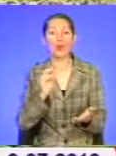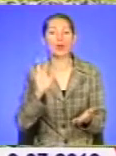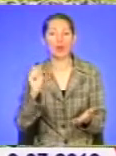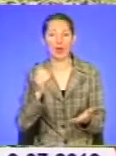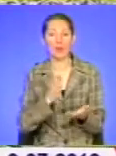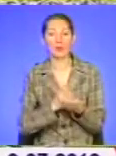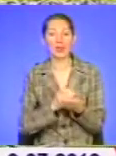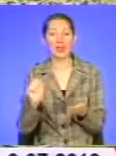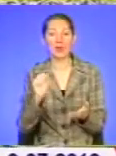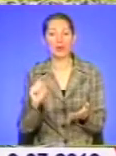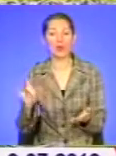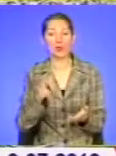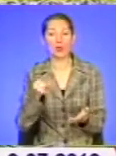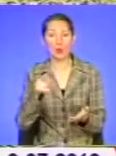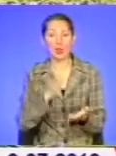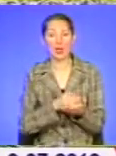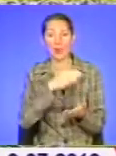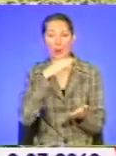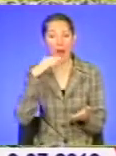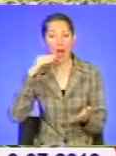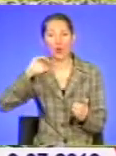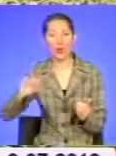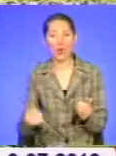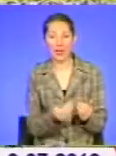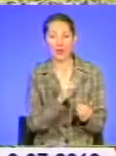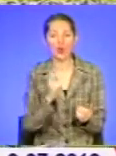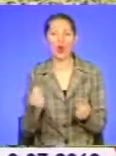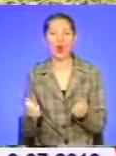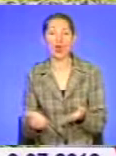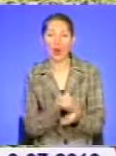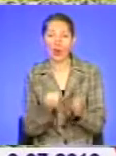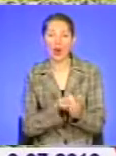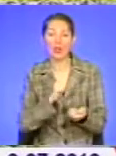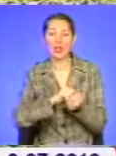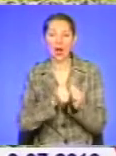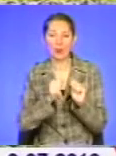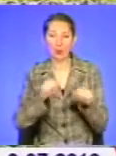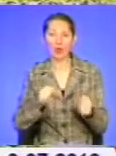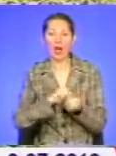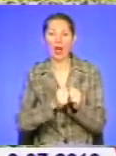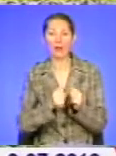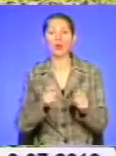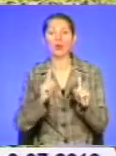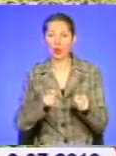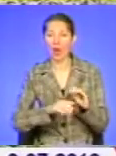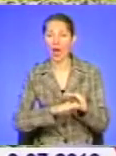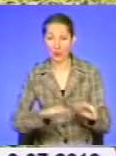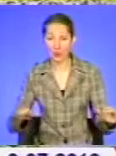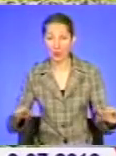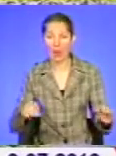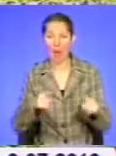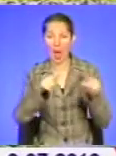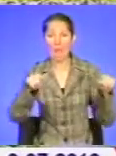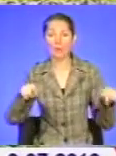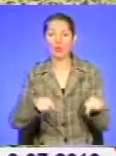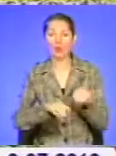є багато кар'єрів, які видобувають камінь, ми можемо і камінь, натуральним плиточку постелити. І я, те, що я говорив,